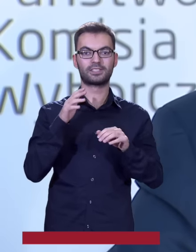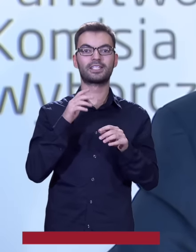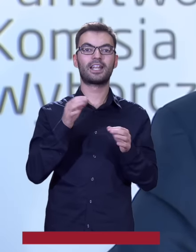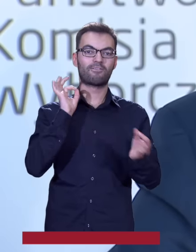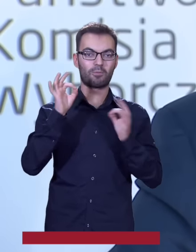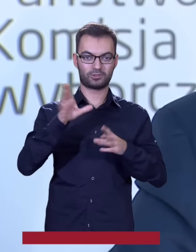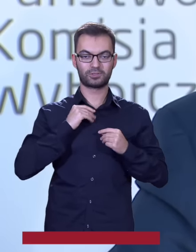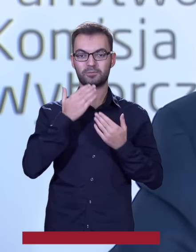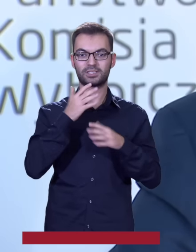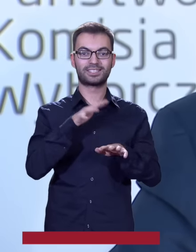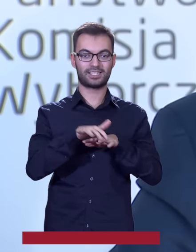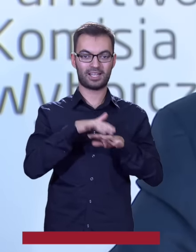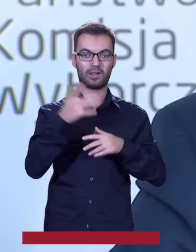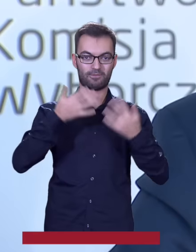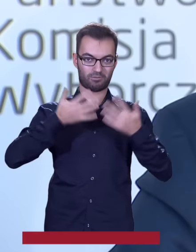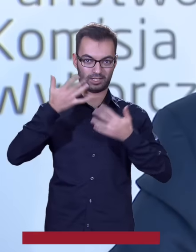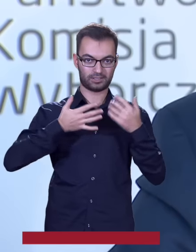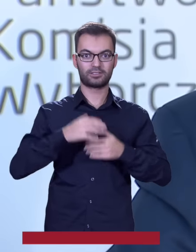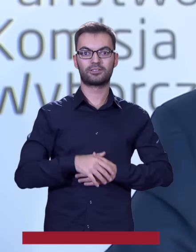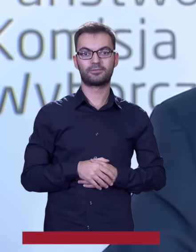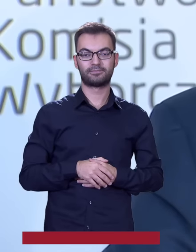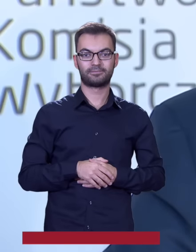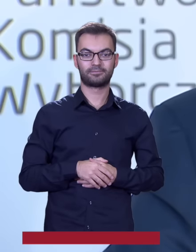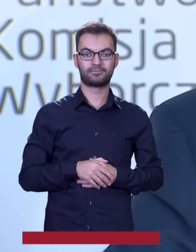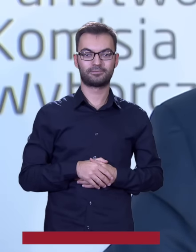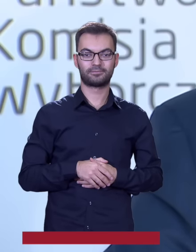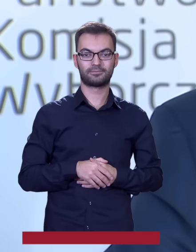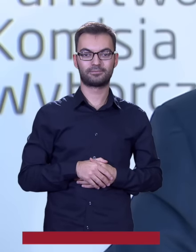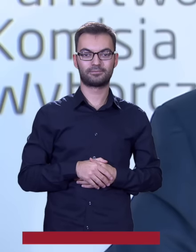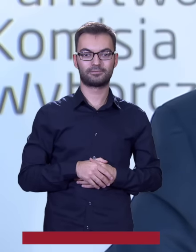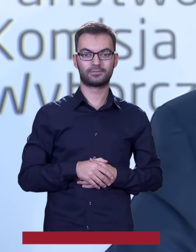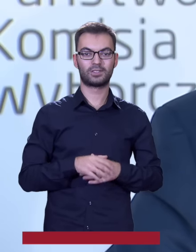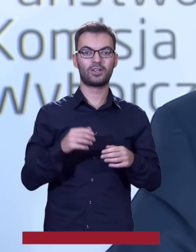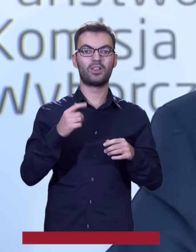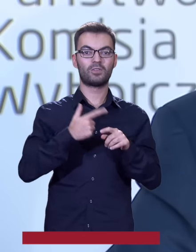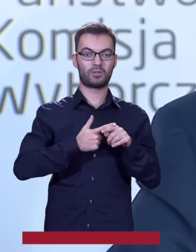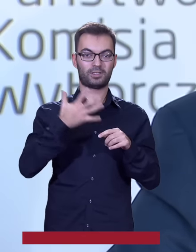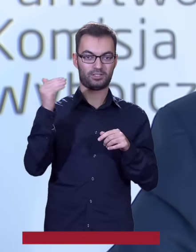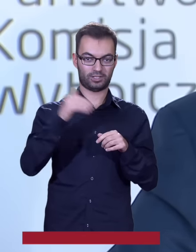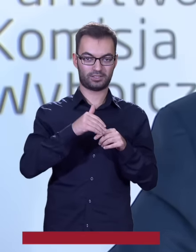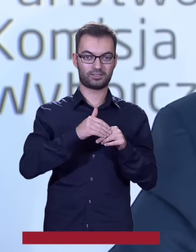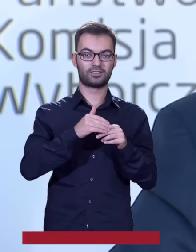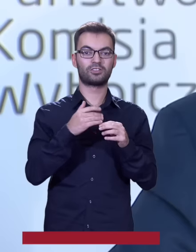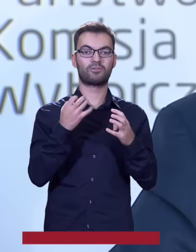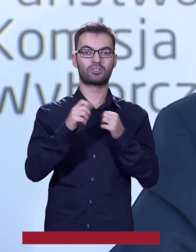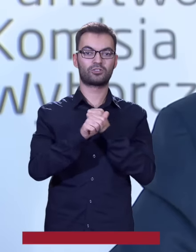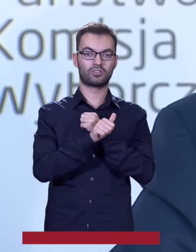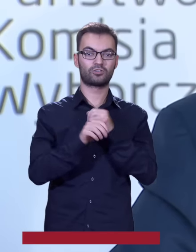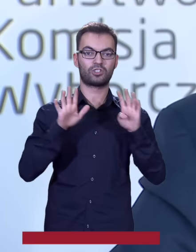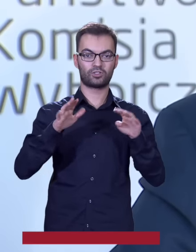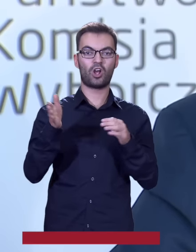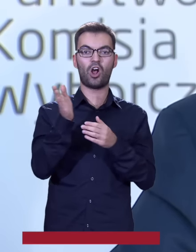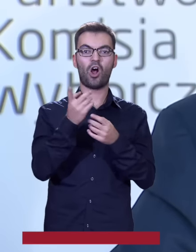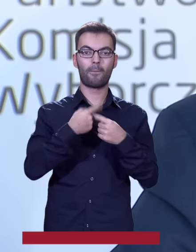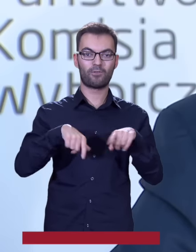otrzymanych za pośrednictwem systemu teleinformatycznego od 25 969 obwodowych